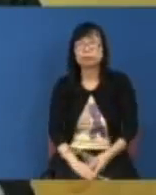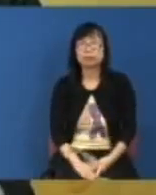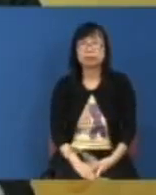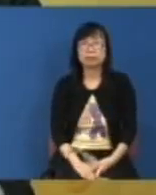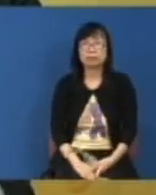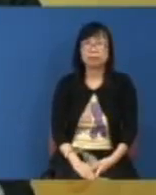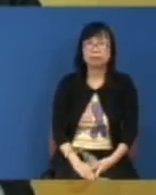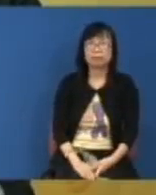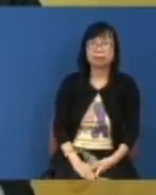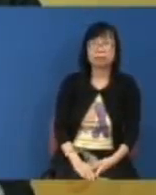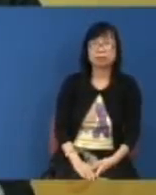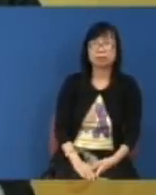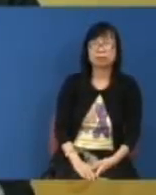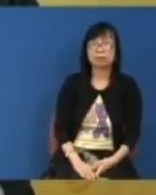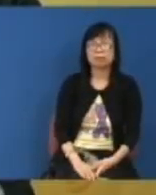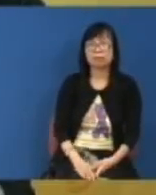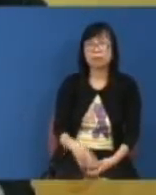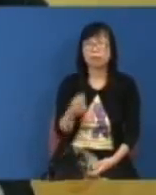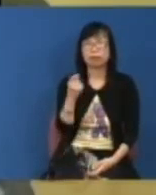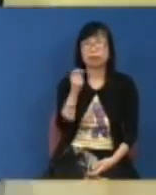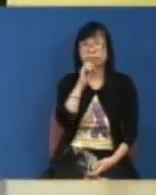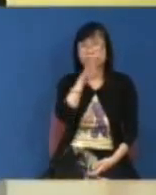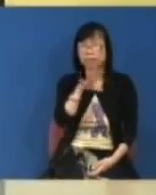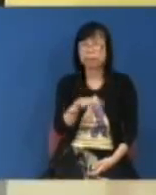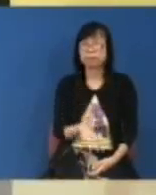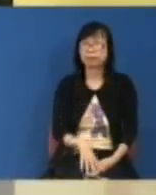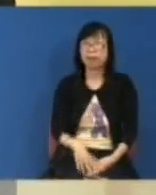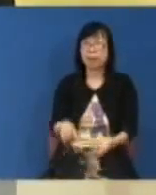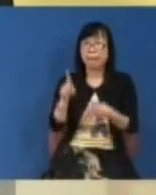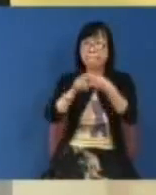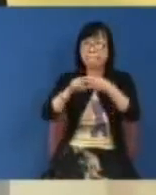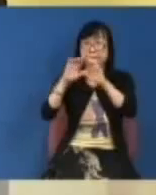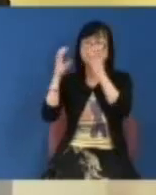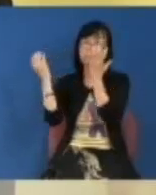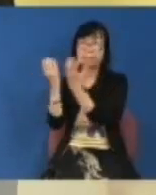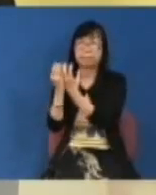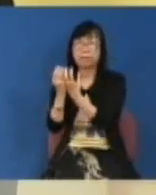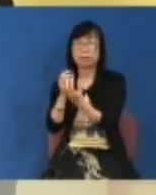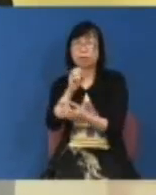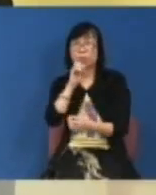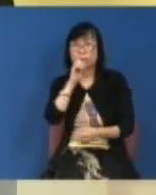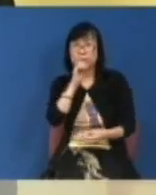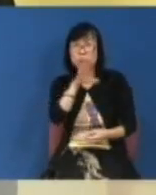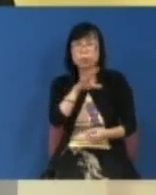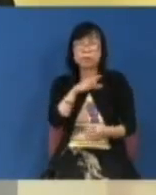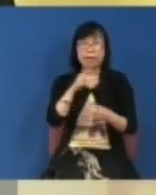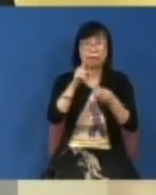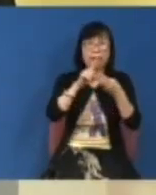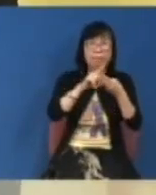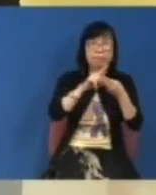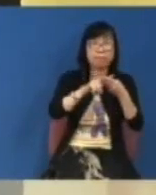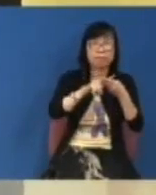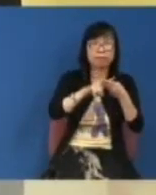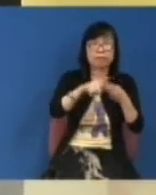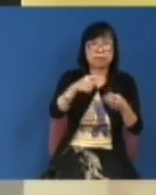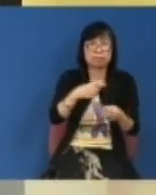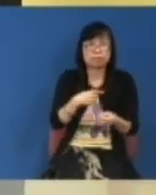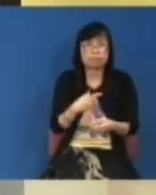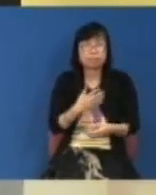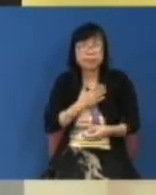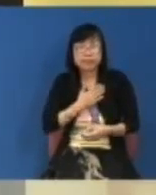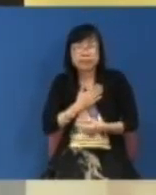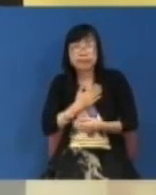四，民主黨玩悼念。 唔係，其實好簡單，而家民主黨咧就會對泛民提出嚟嘅嘢咧就格外警惕，